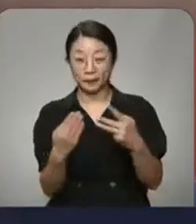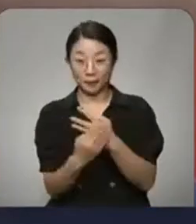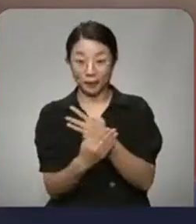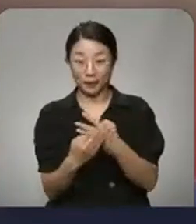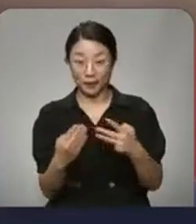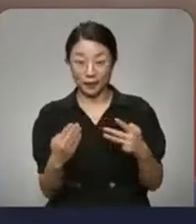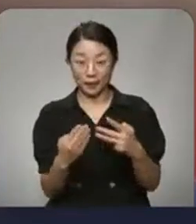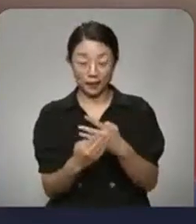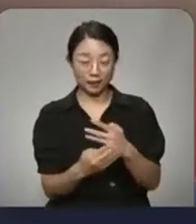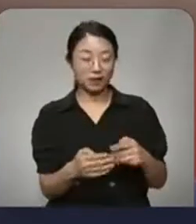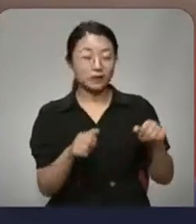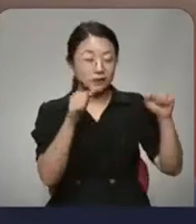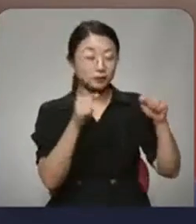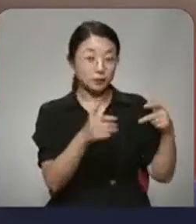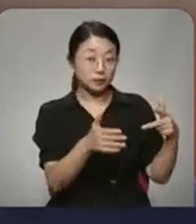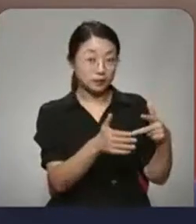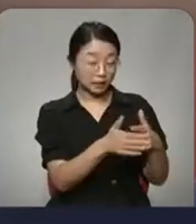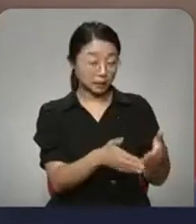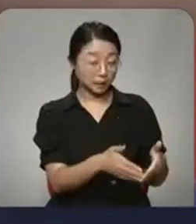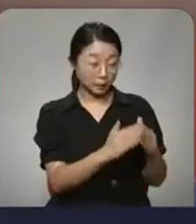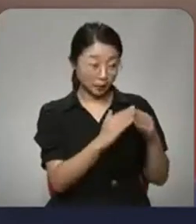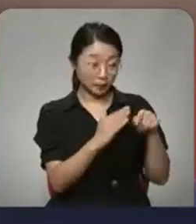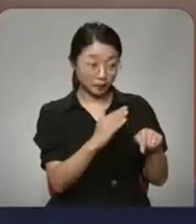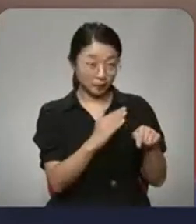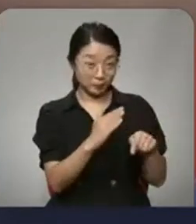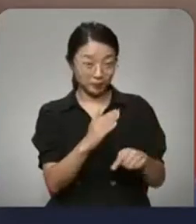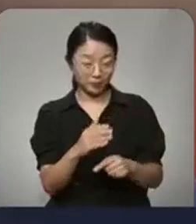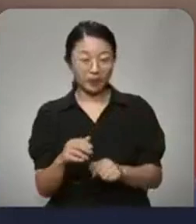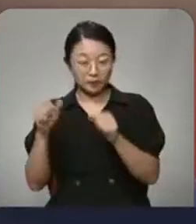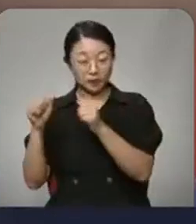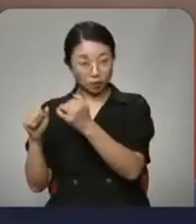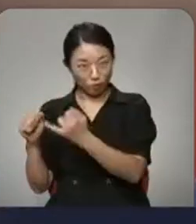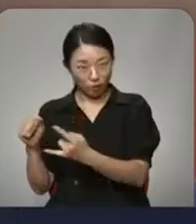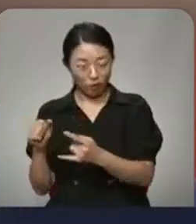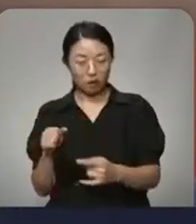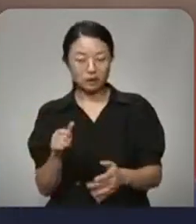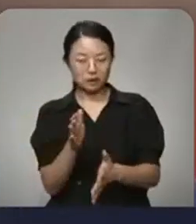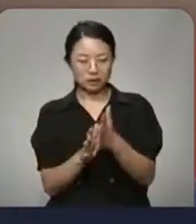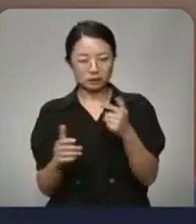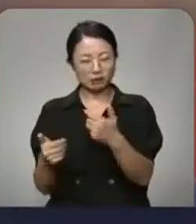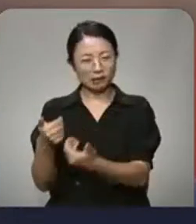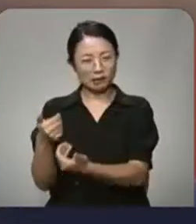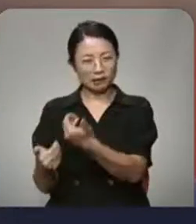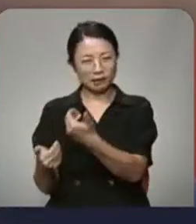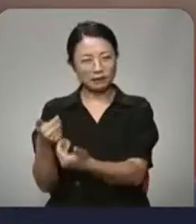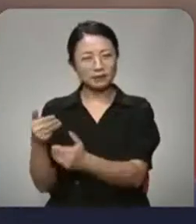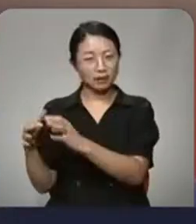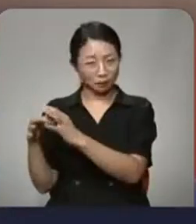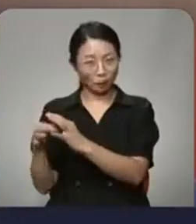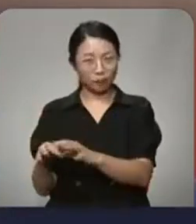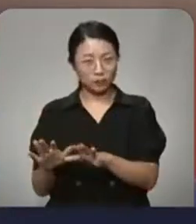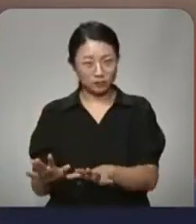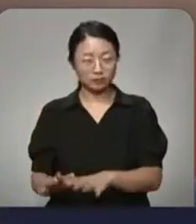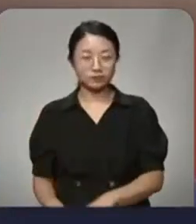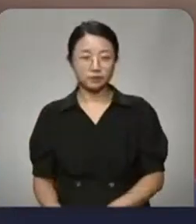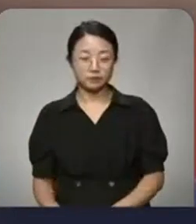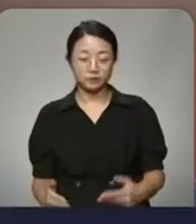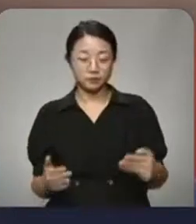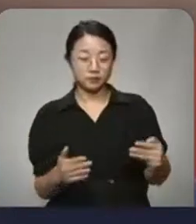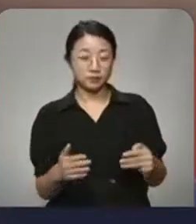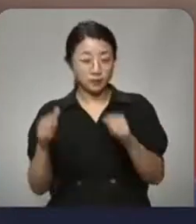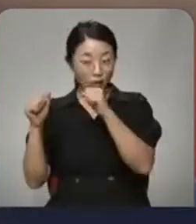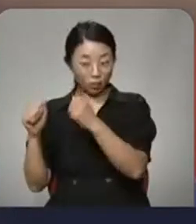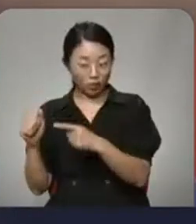태백시가 추진하는 태백시 스포츠재단 설립을 놓고 태백시 체육회와 태백시간 갈등이 커지고 있습니다 태백시